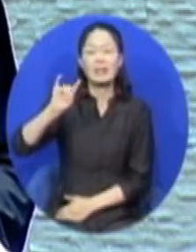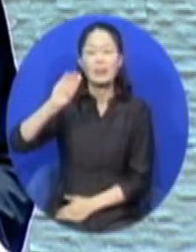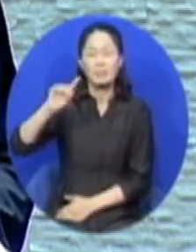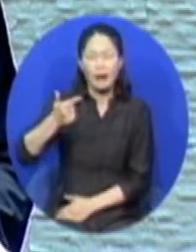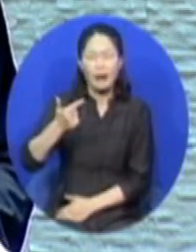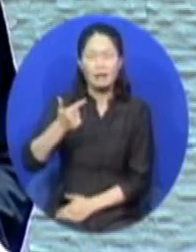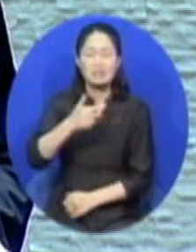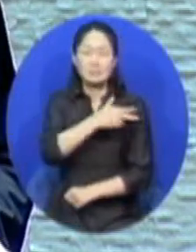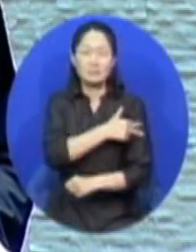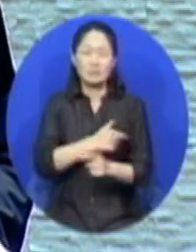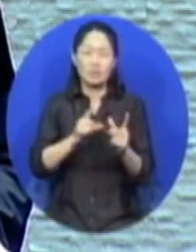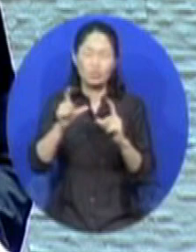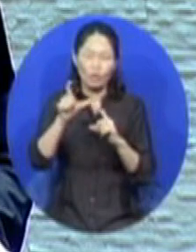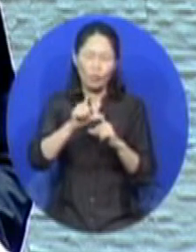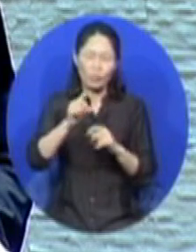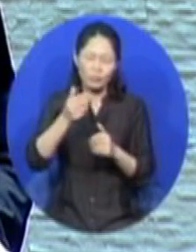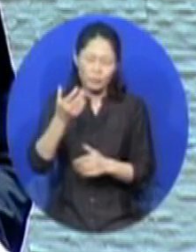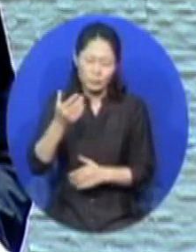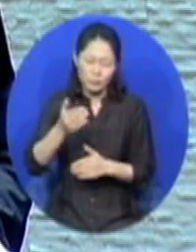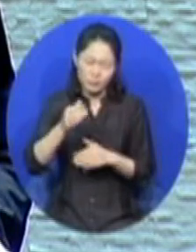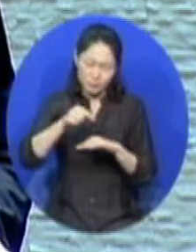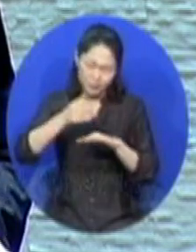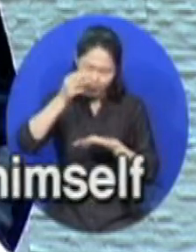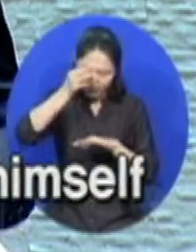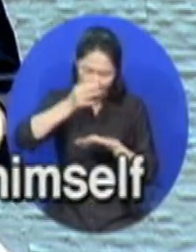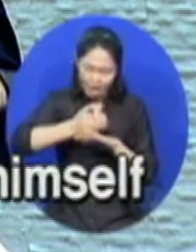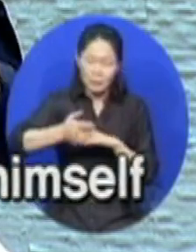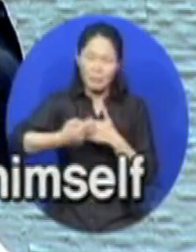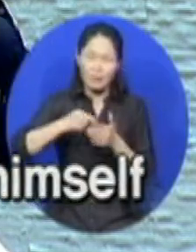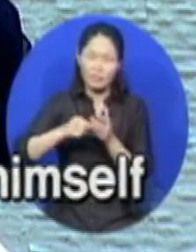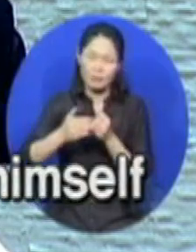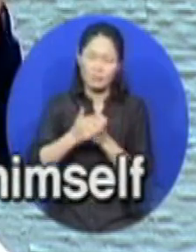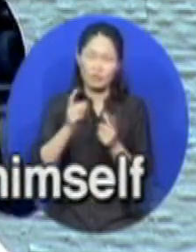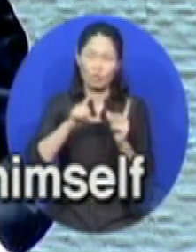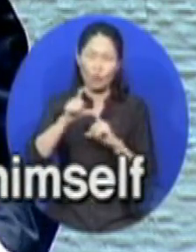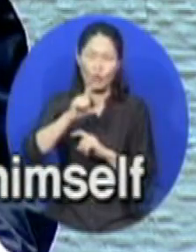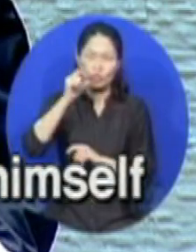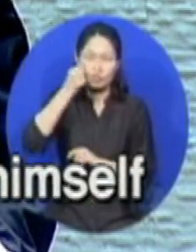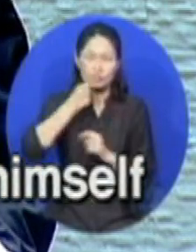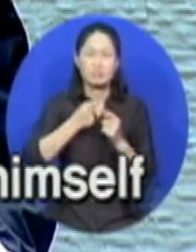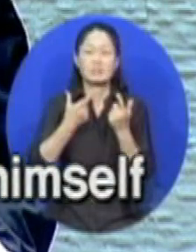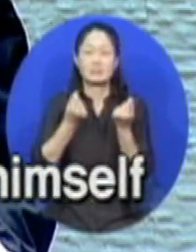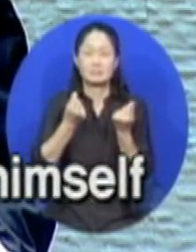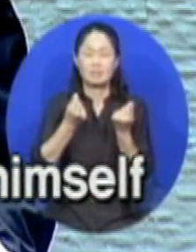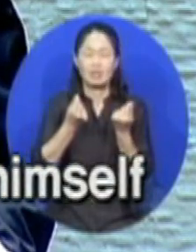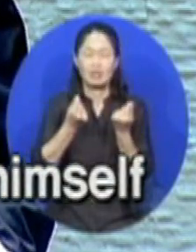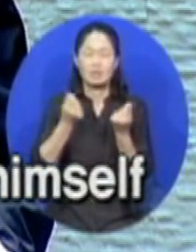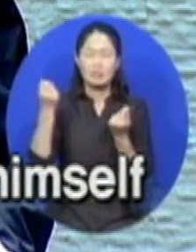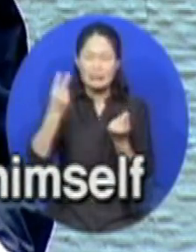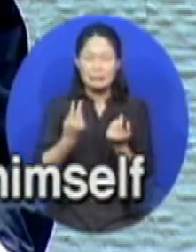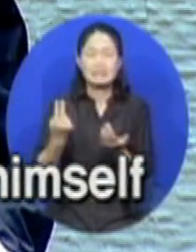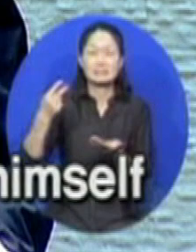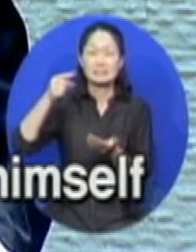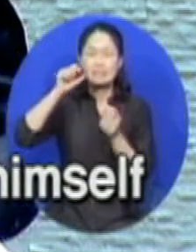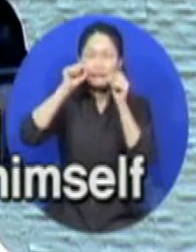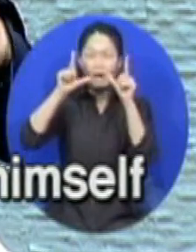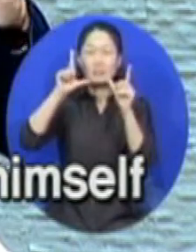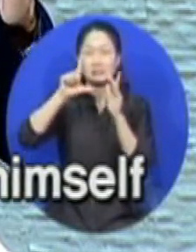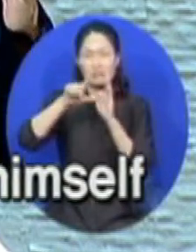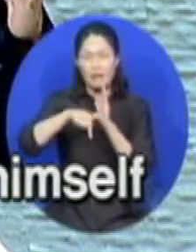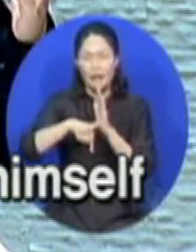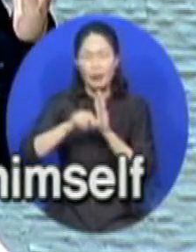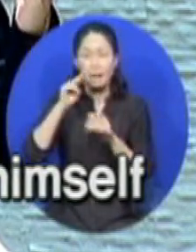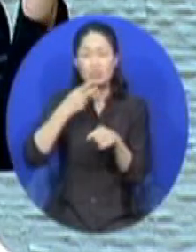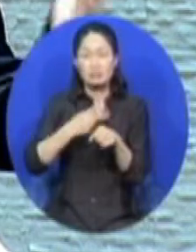브루스리 라고 싶어요 그리고 그가 다시 깨어났을 때 그는 몸이